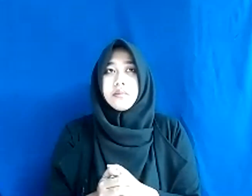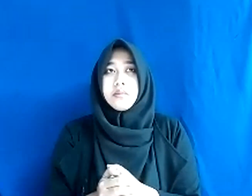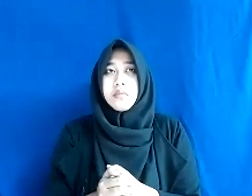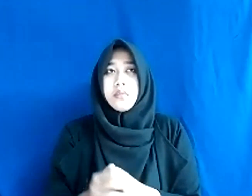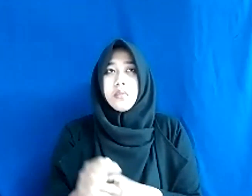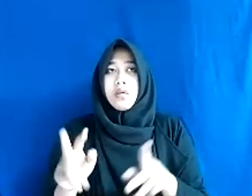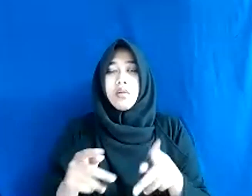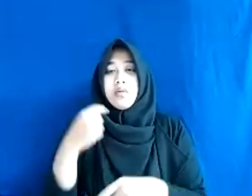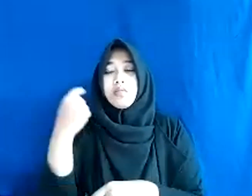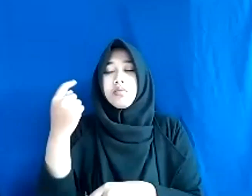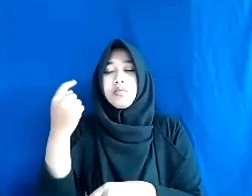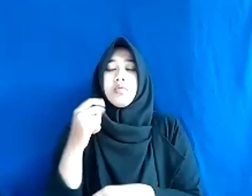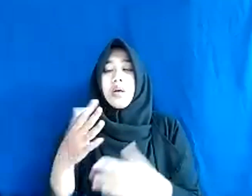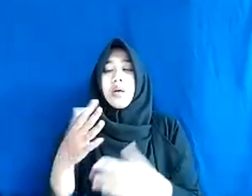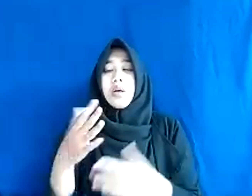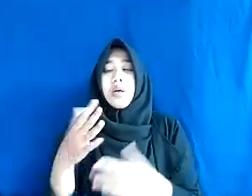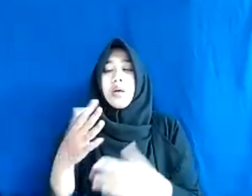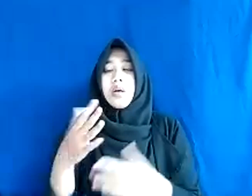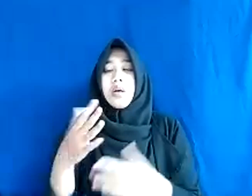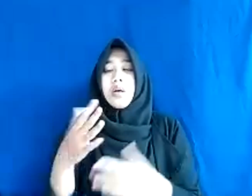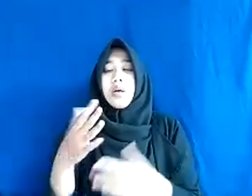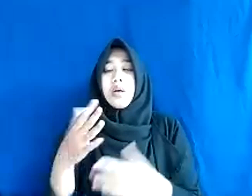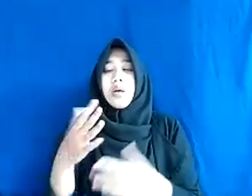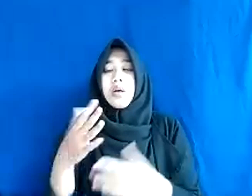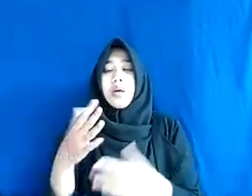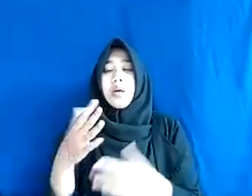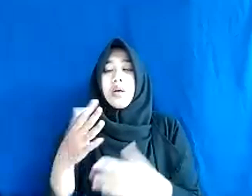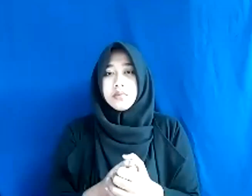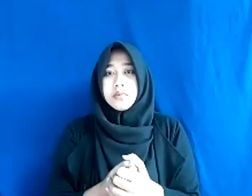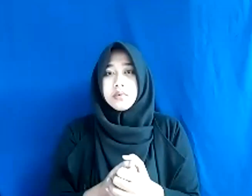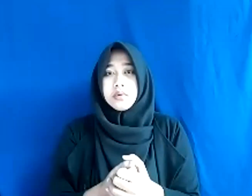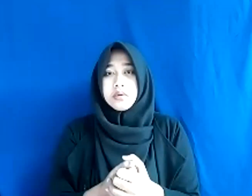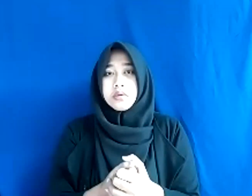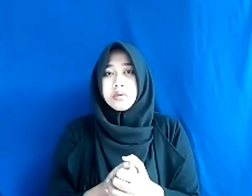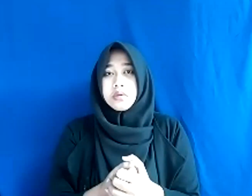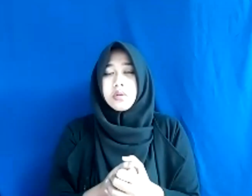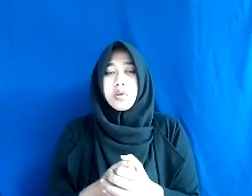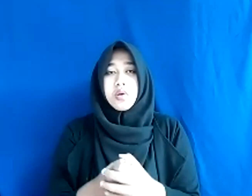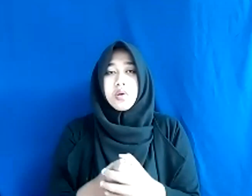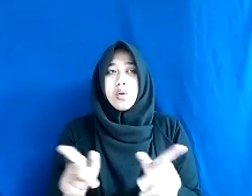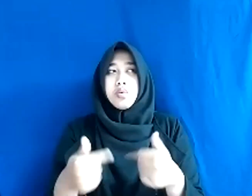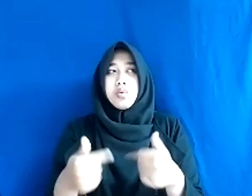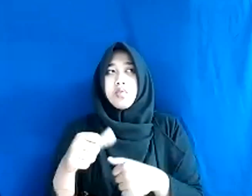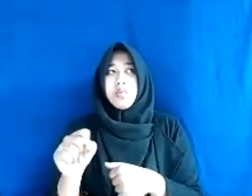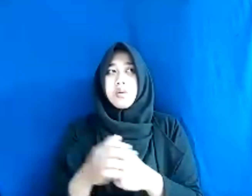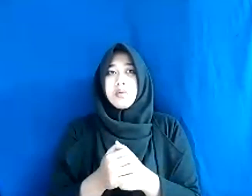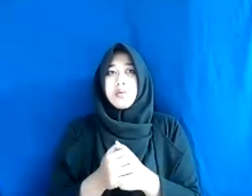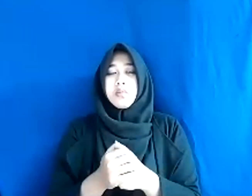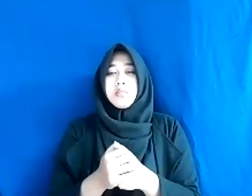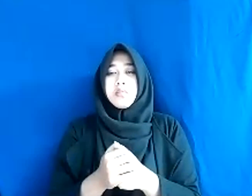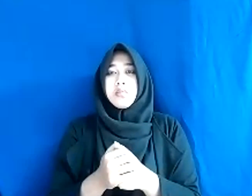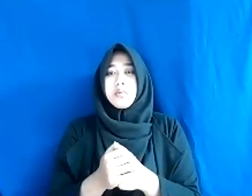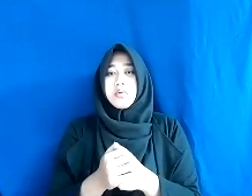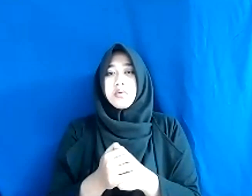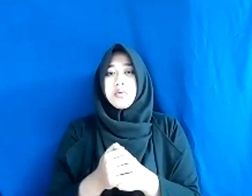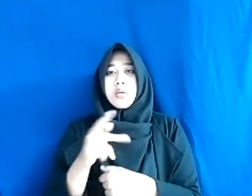akan menghadapi new normal, normal baru dalam artian bahwa kita menjaga kesehatan lebih baik dari sebelumnya. Dan